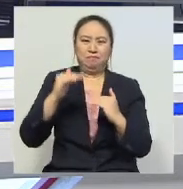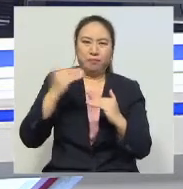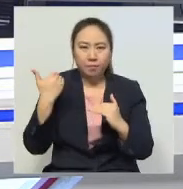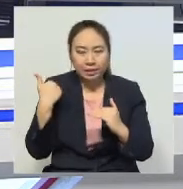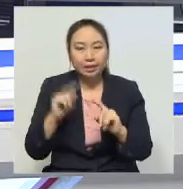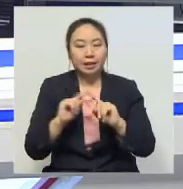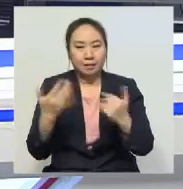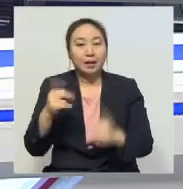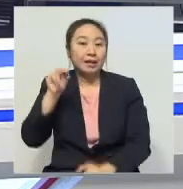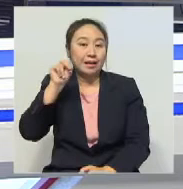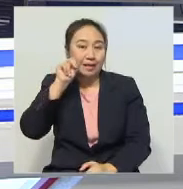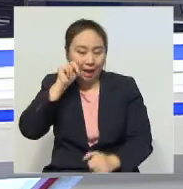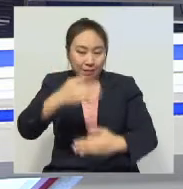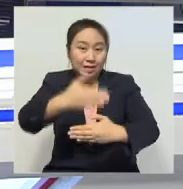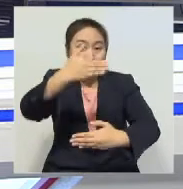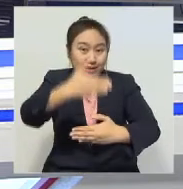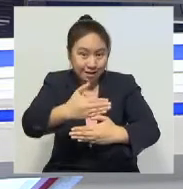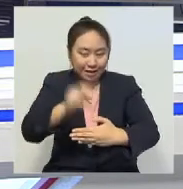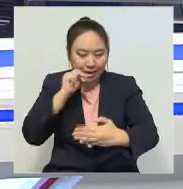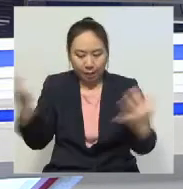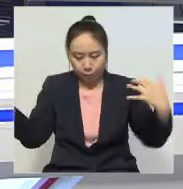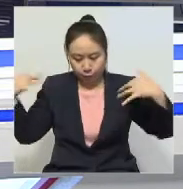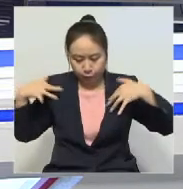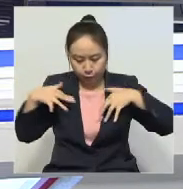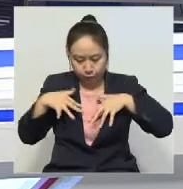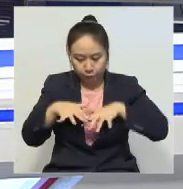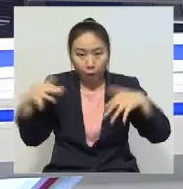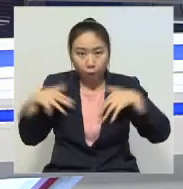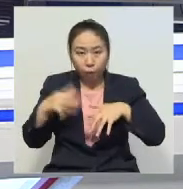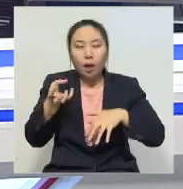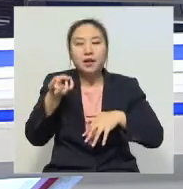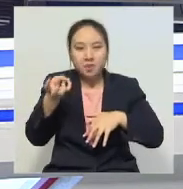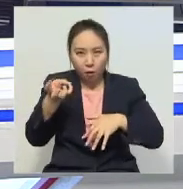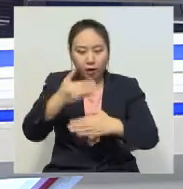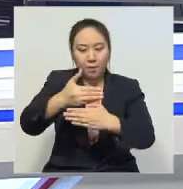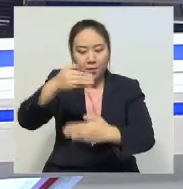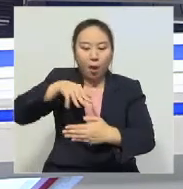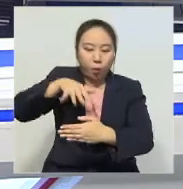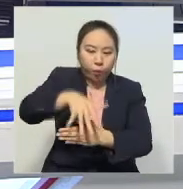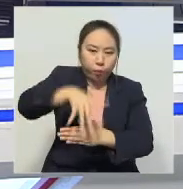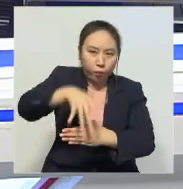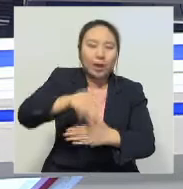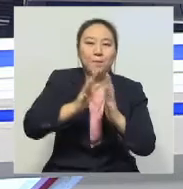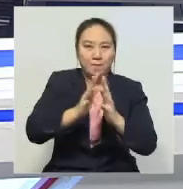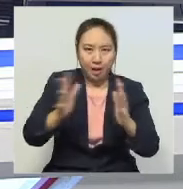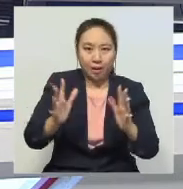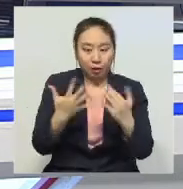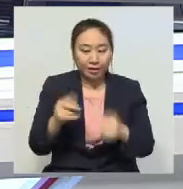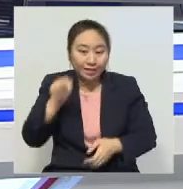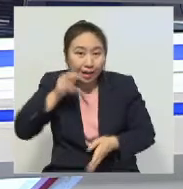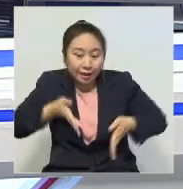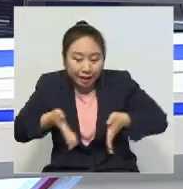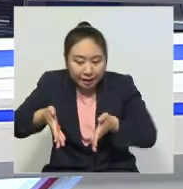ริมาณน้ำที่ไหลเข้าเขื่อนต่างๆนั้นยังถือว่าน้อยกว่าการระบายออกมาซึ่งสถานการณ์น้ำในแม่น้ำแต่ละสายต